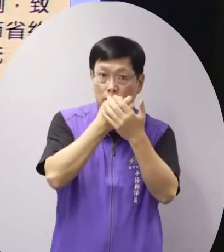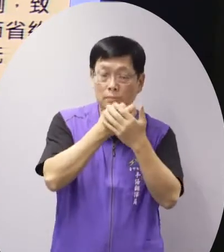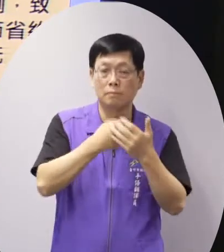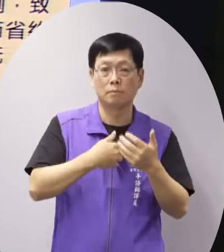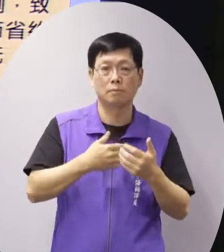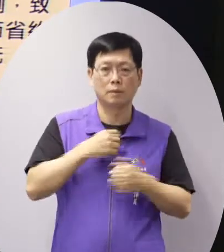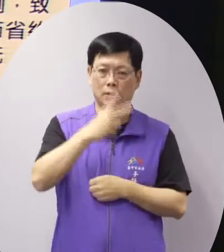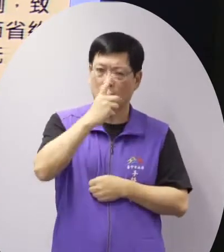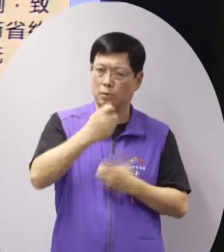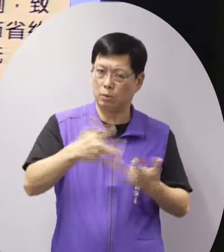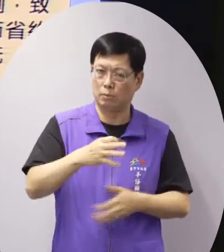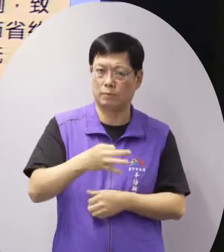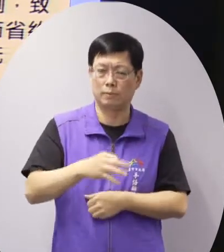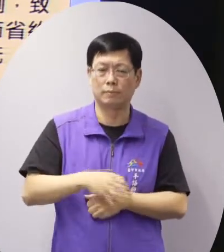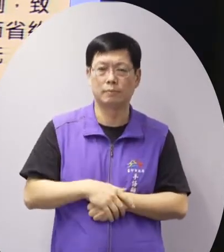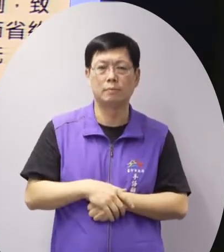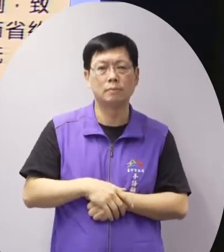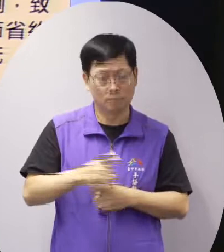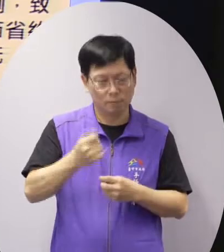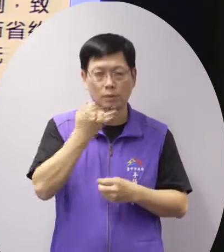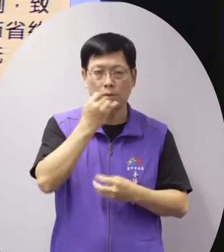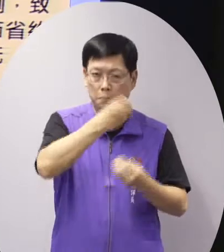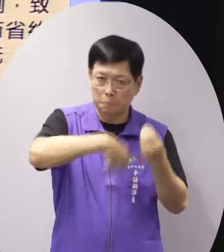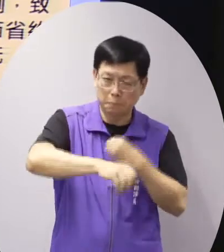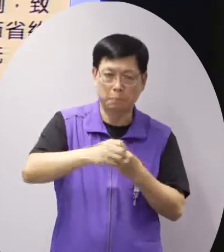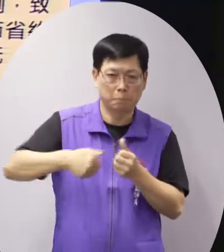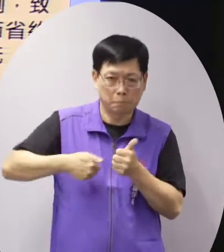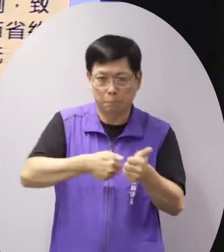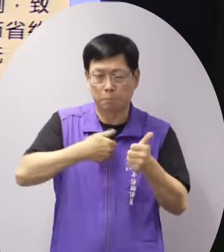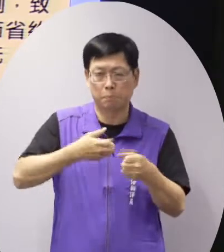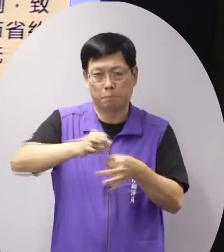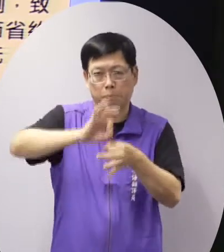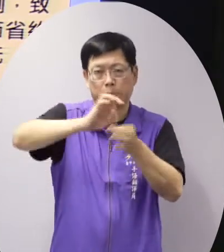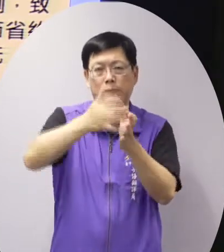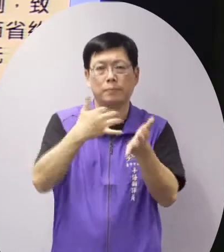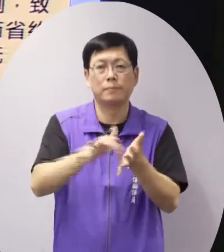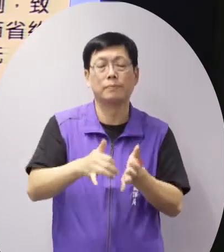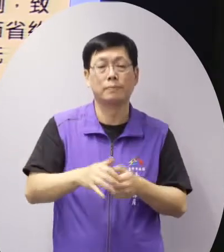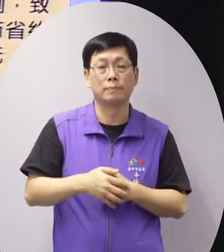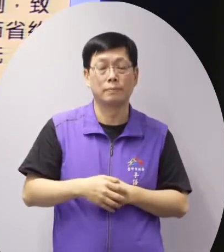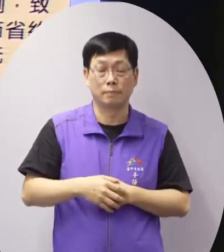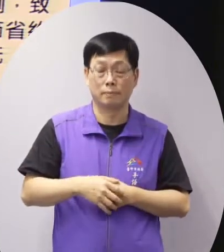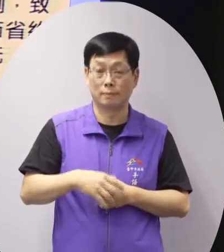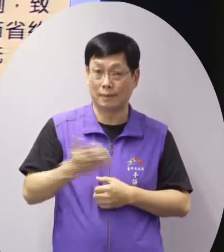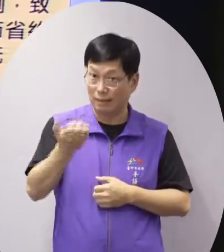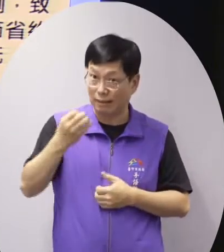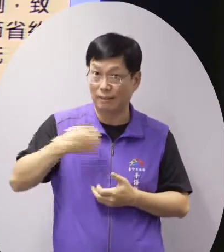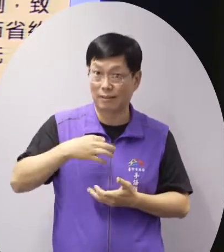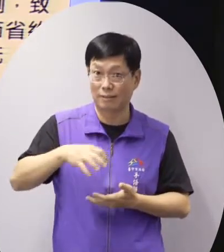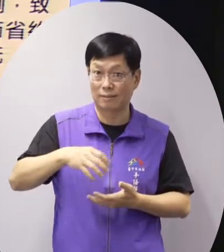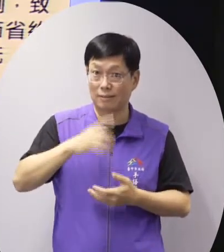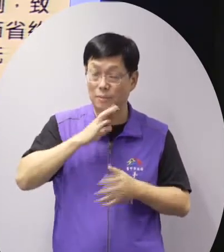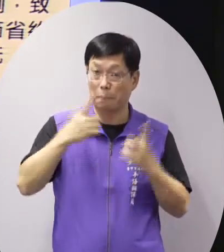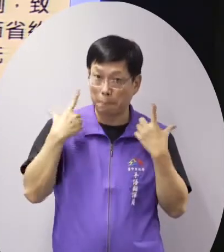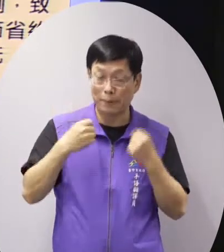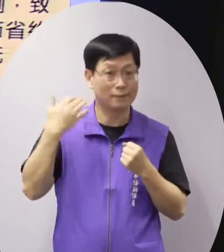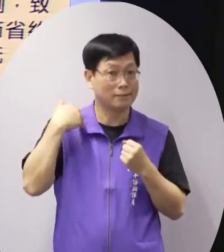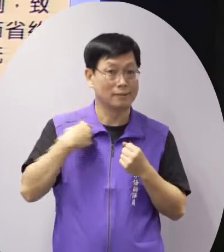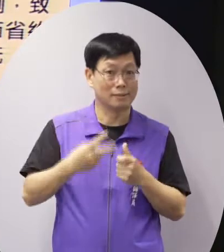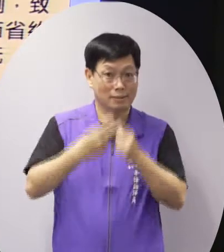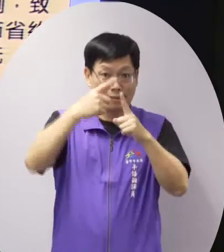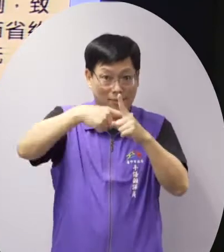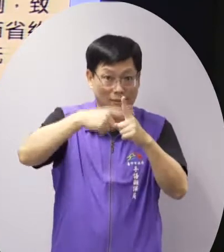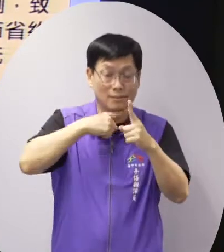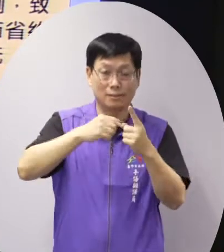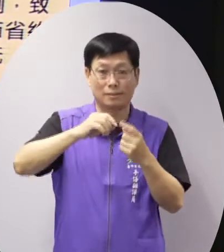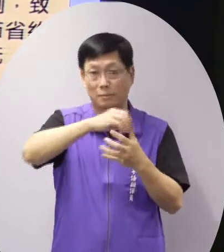负担有2亿多的经费啊，这个也是当做追加减预算的裁员啊。那财力分级调整，刚才有报告说第二级调到第三